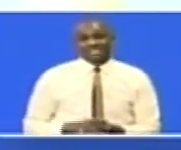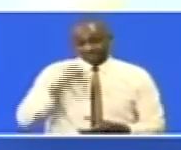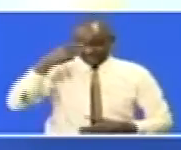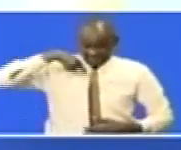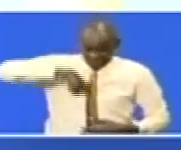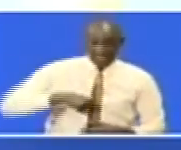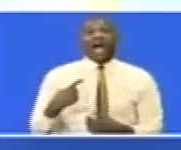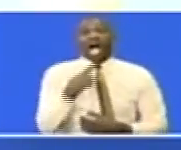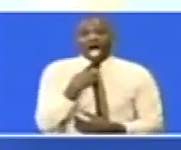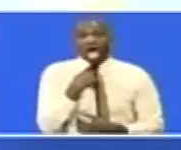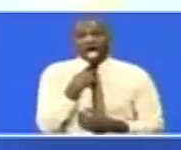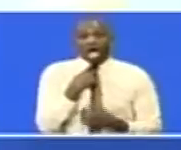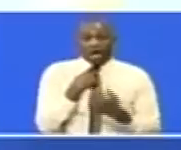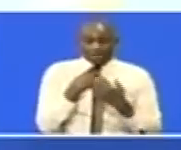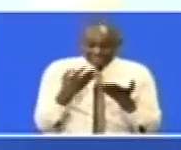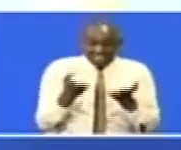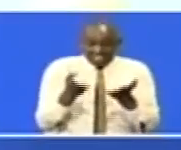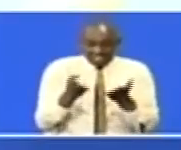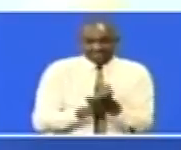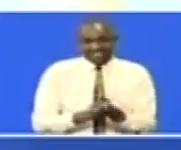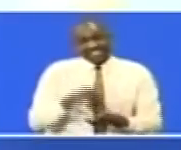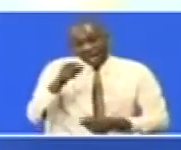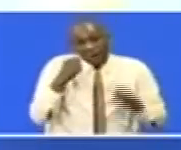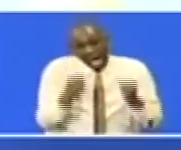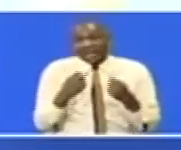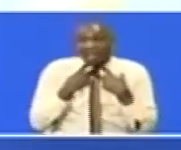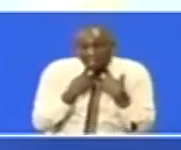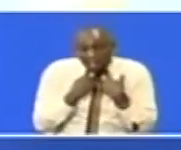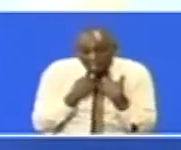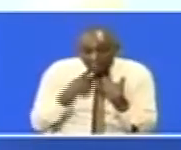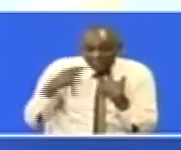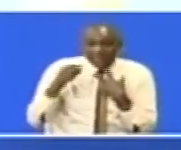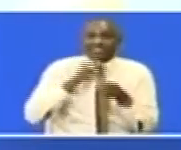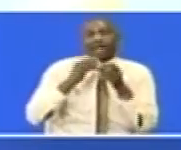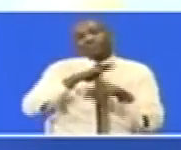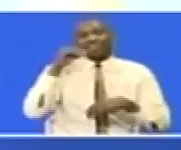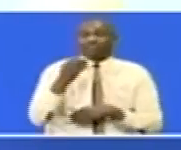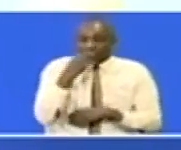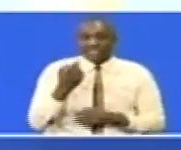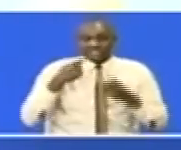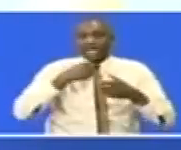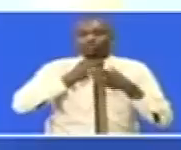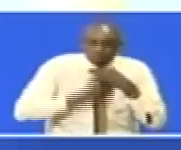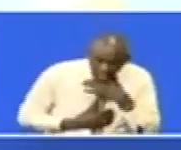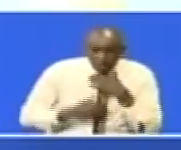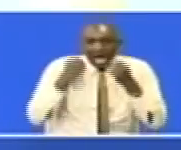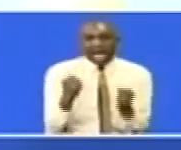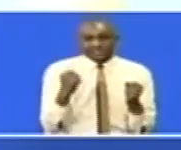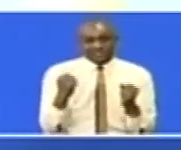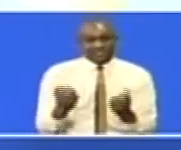Ilienda ikakoma kwa koo. Mikomo kwa koo yao. Wakijaribu kumeza haimezeki.